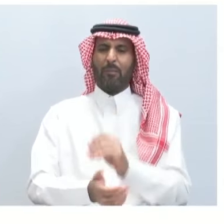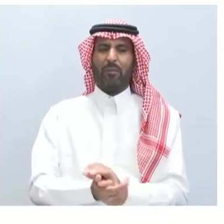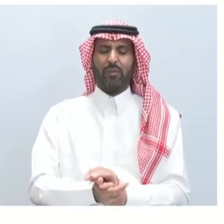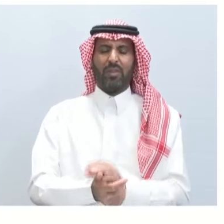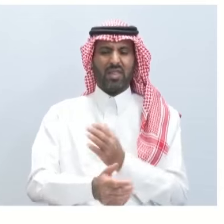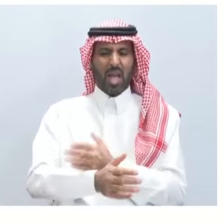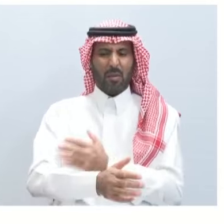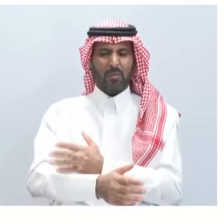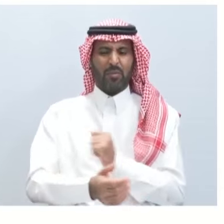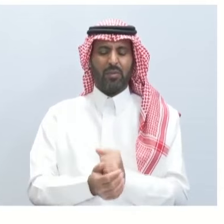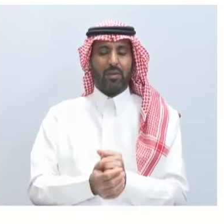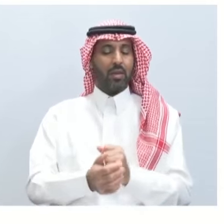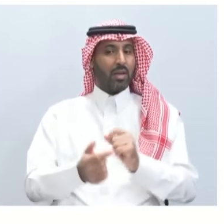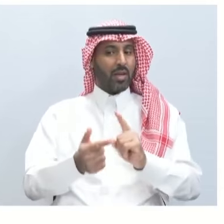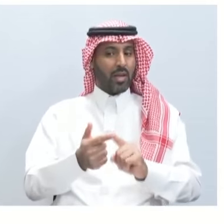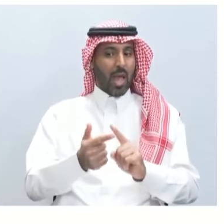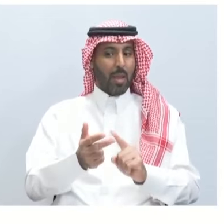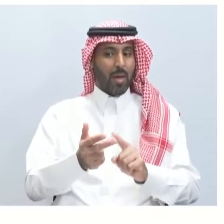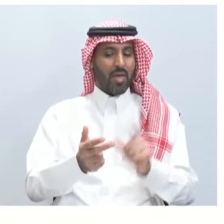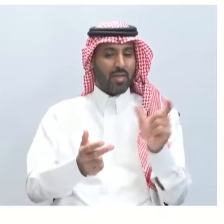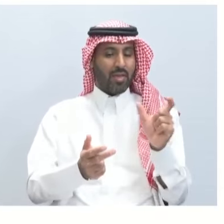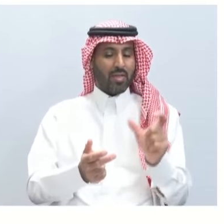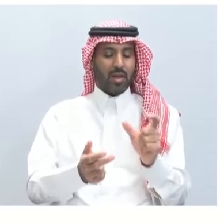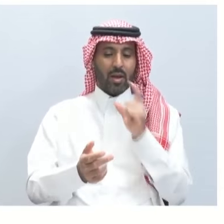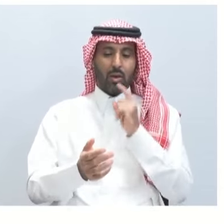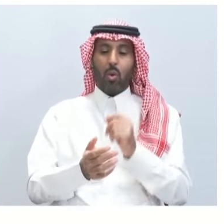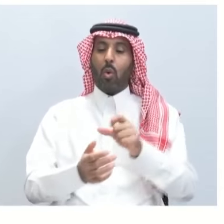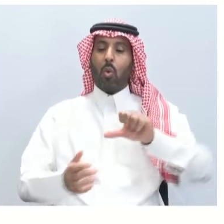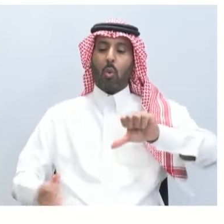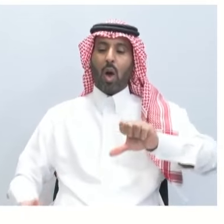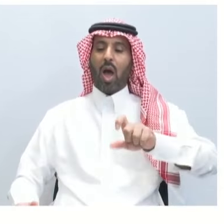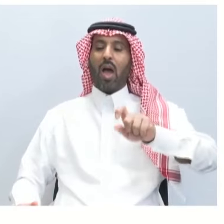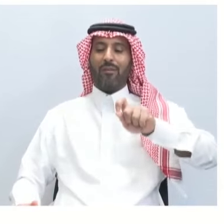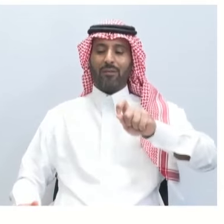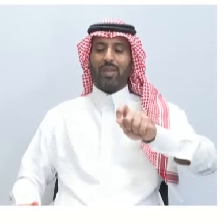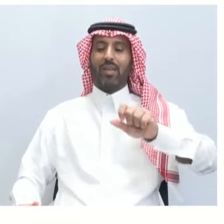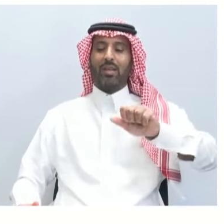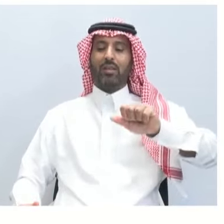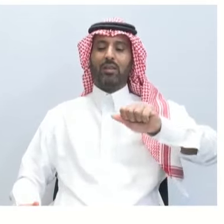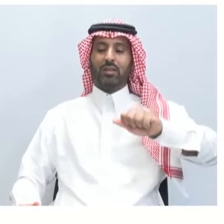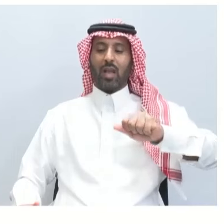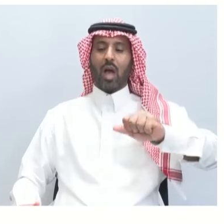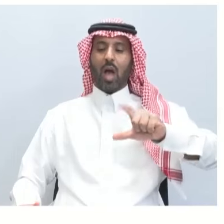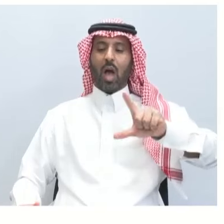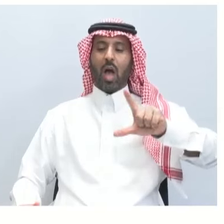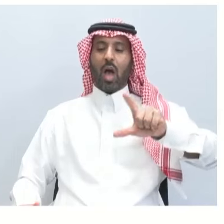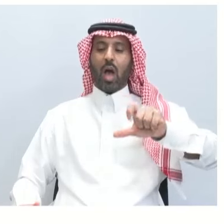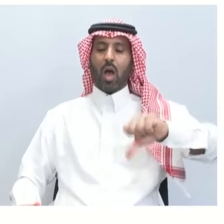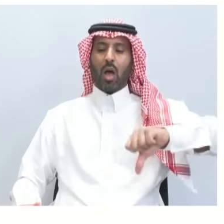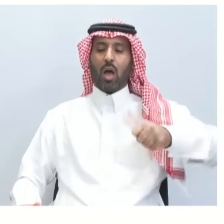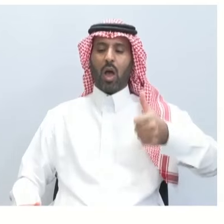الضعف الكلمه الثالثه معنا وفصاله وفصاله ما معنى